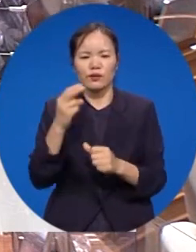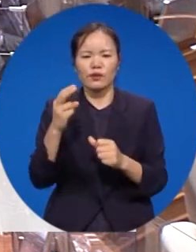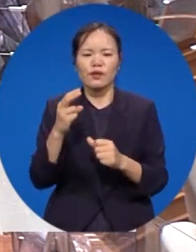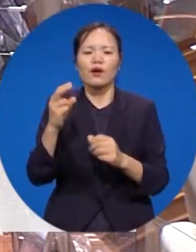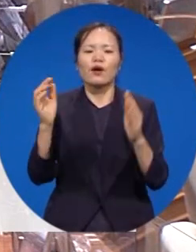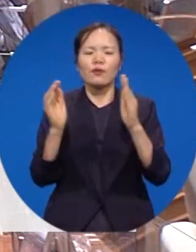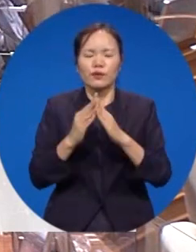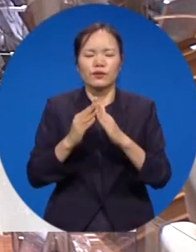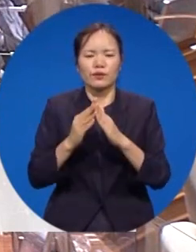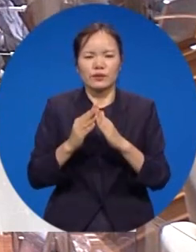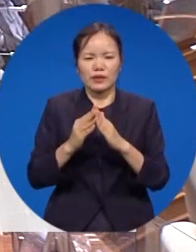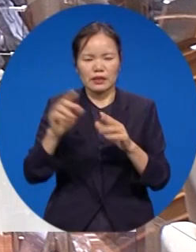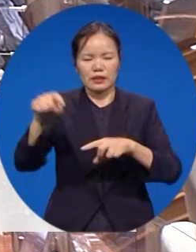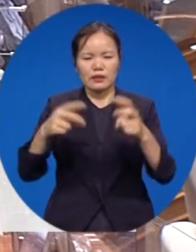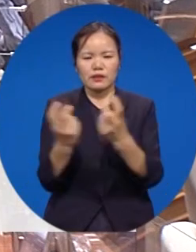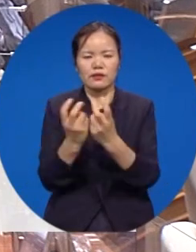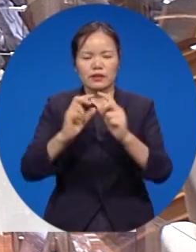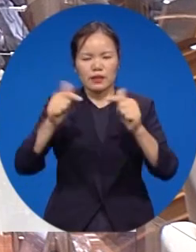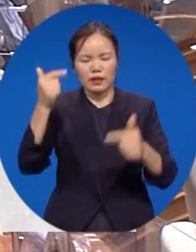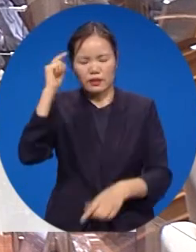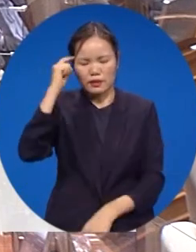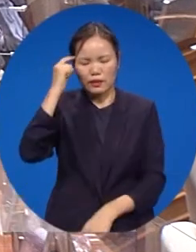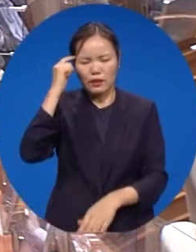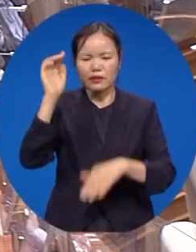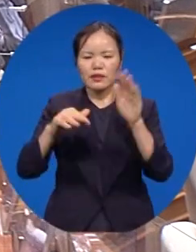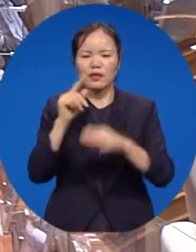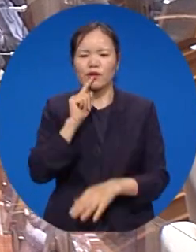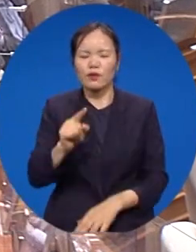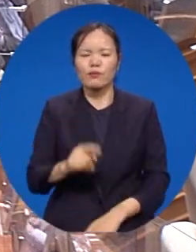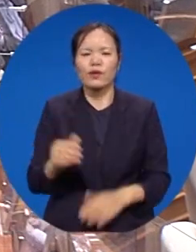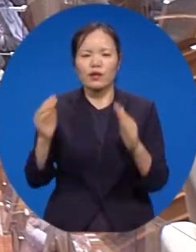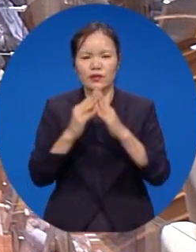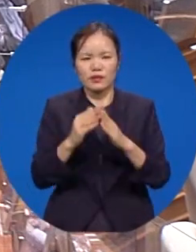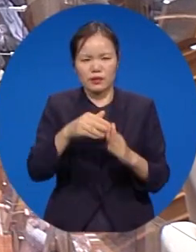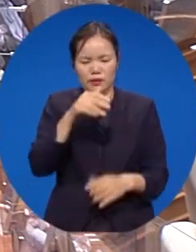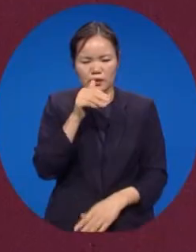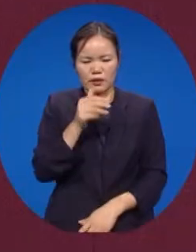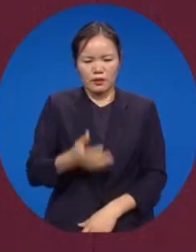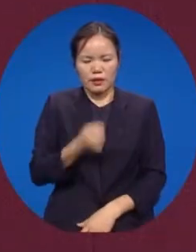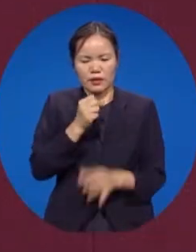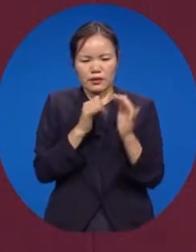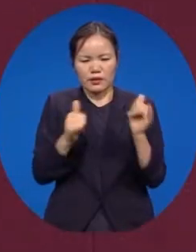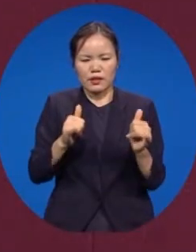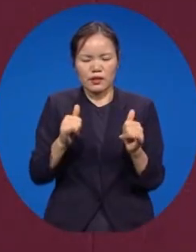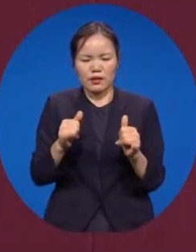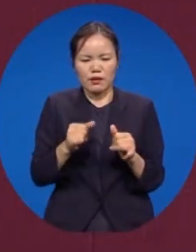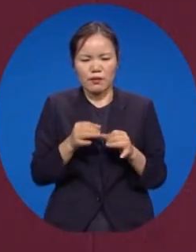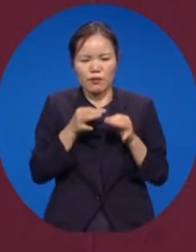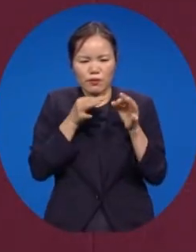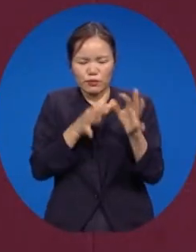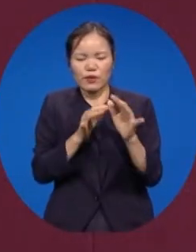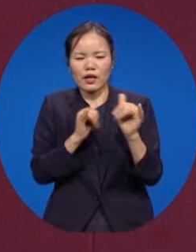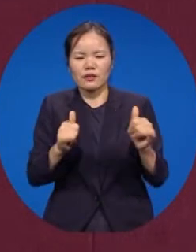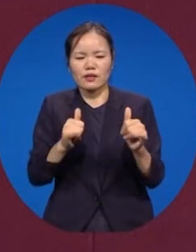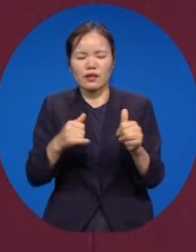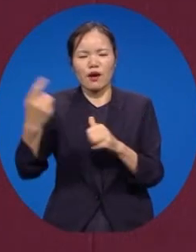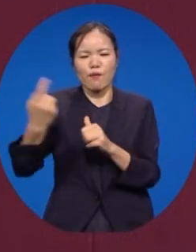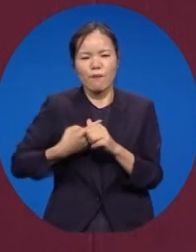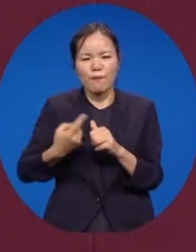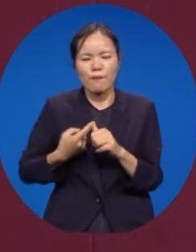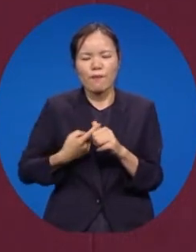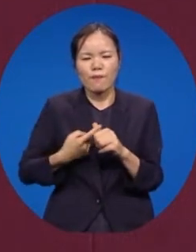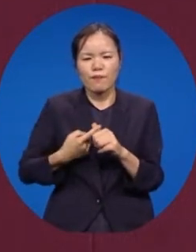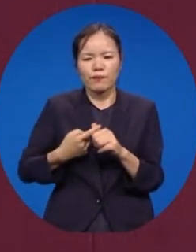아닌 이념으로 대해왔습니다. 집 가진 서민들을 투기꾼으로 매도하고 급기야 주택 거래를 허가제로